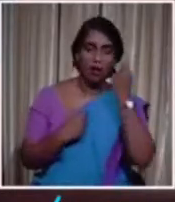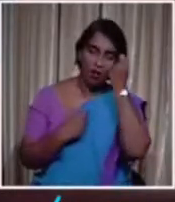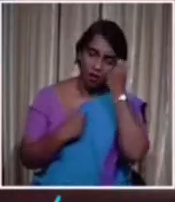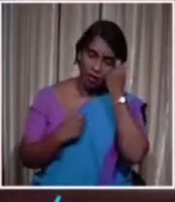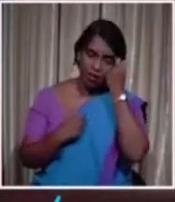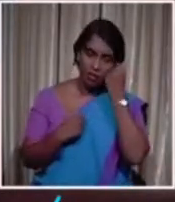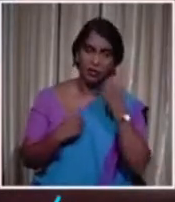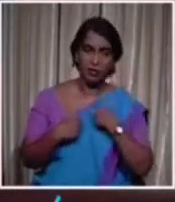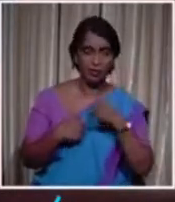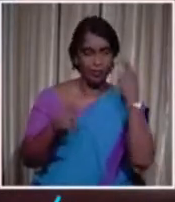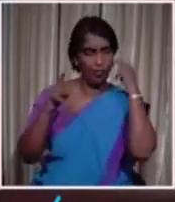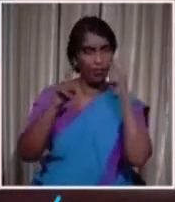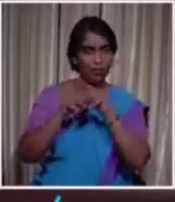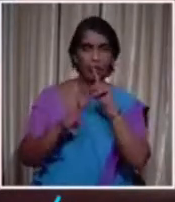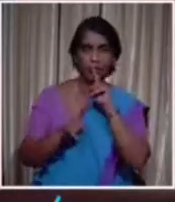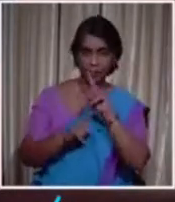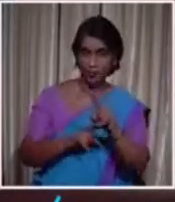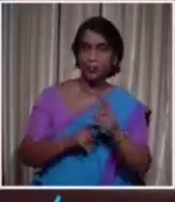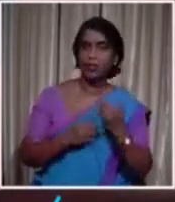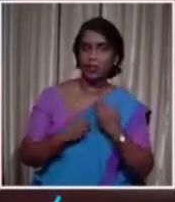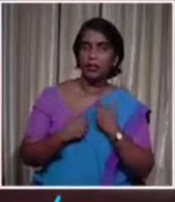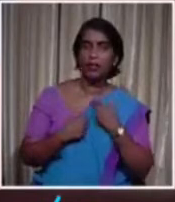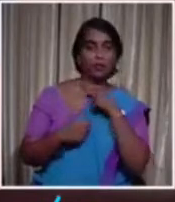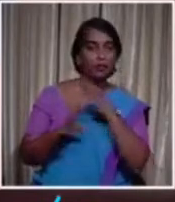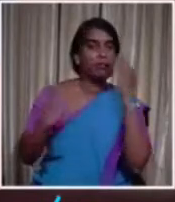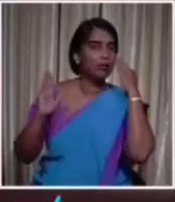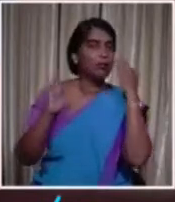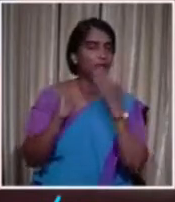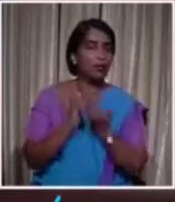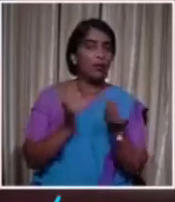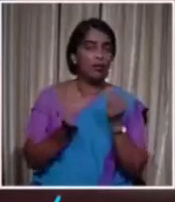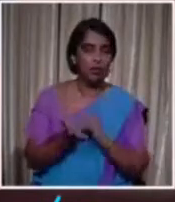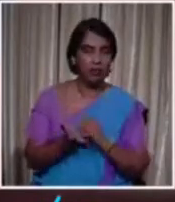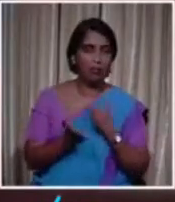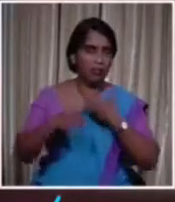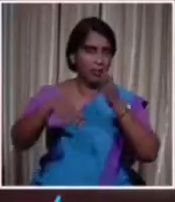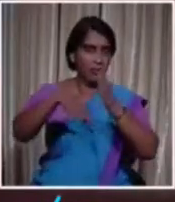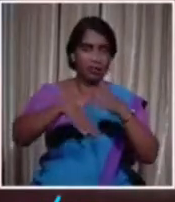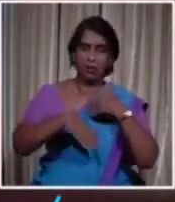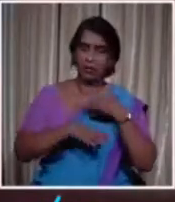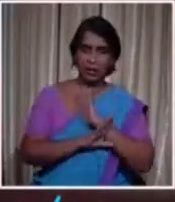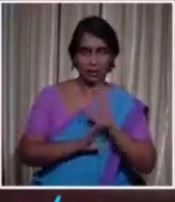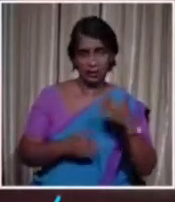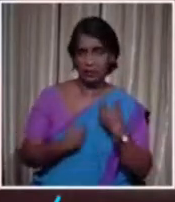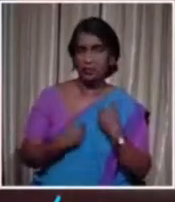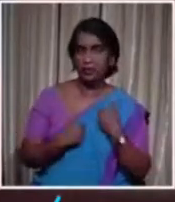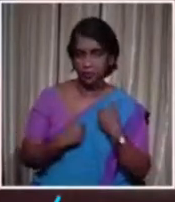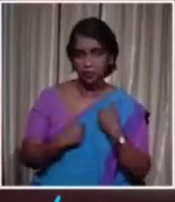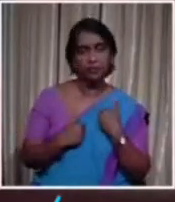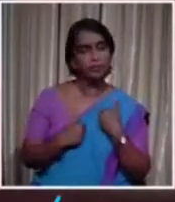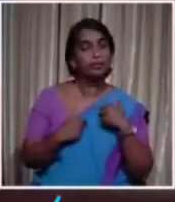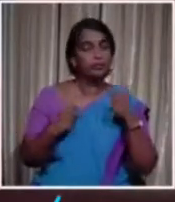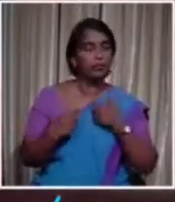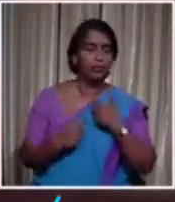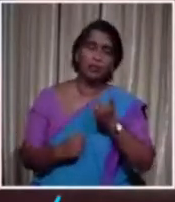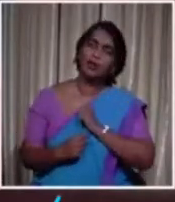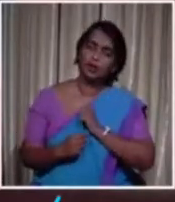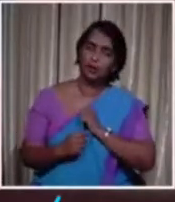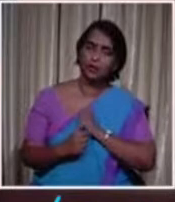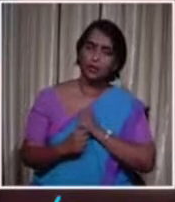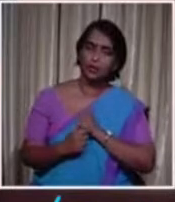මත මතාන්තර පිළිබඳවත් මම ඒ නිසා මේ මාතෘකාව නැවත ස්පර්ශ කරන්න කටයුතු කරන්නේ නැහැ මම කැමති